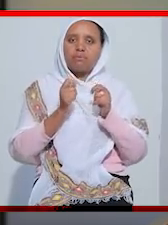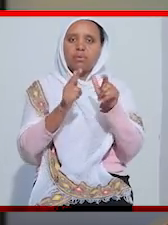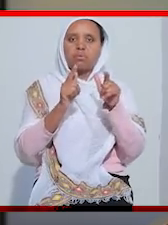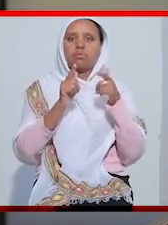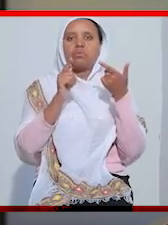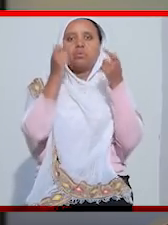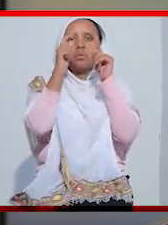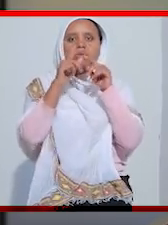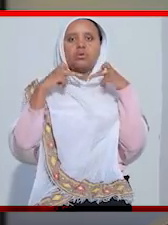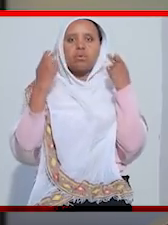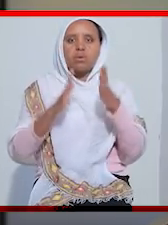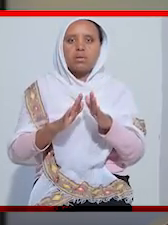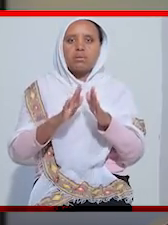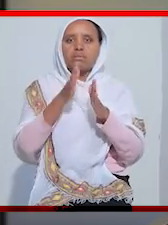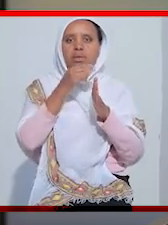ወንድሞች ዲያቆናት፣